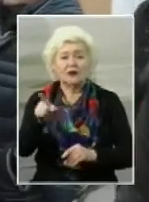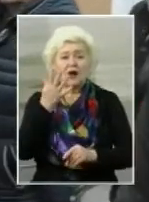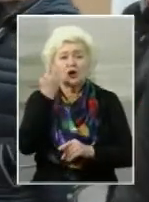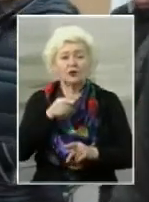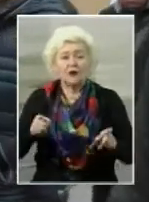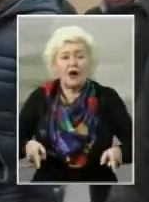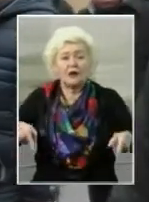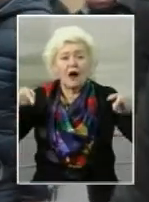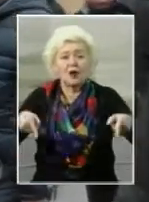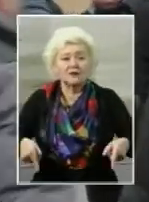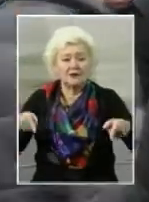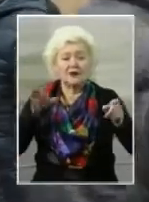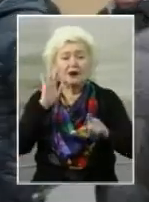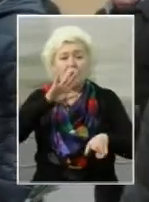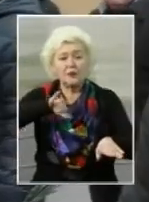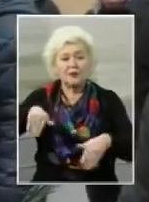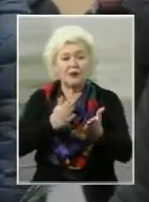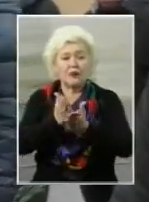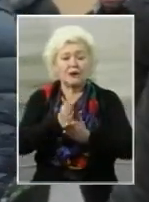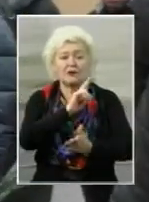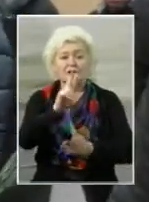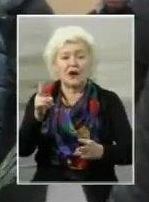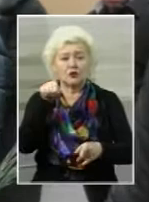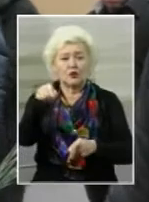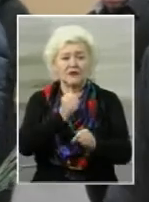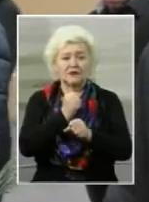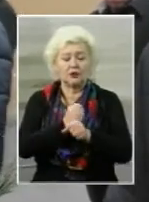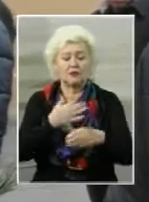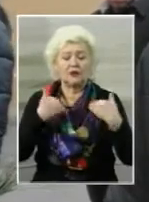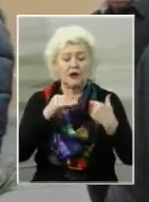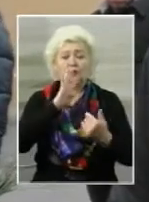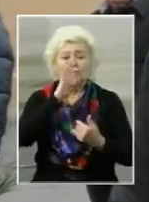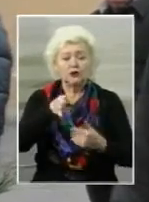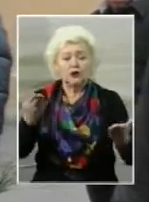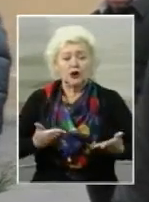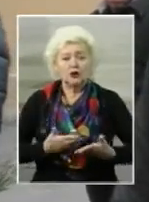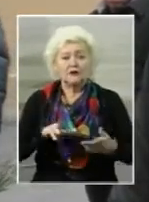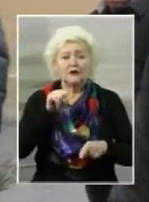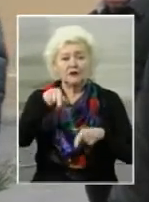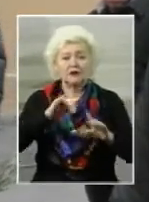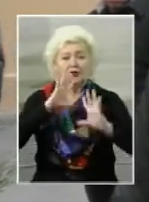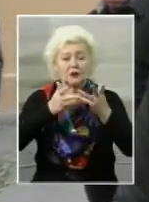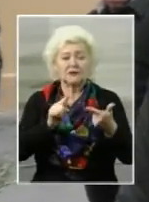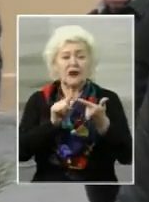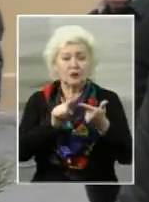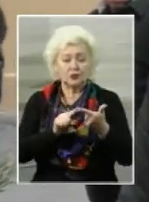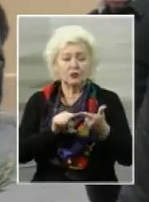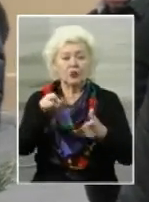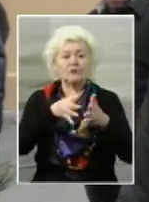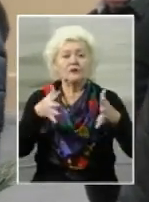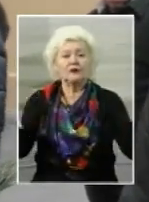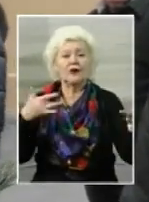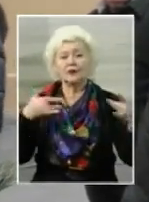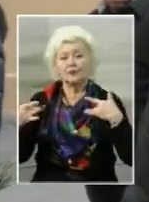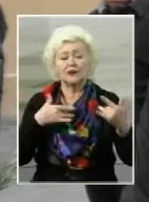милиця. І тільки після операції, яку він зробив, я от вже 4 роки живу на цьому світі, як то кажуть. Це по-перше, а по-друге, він був великим театралом.